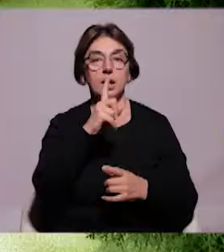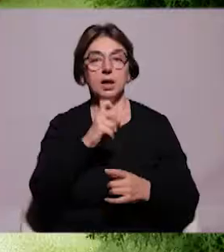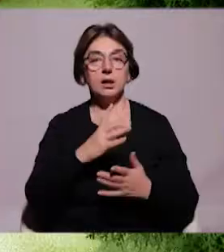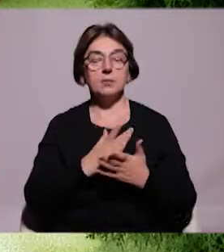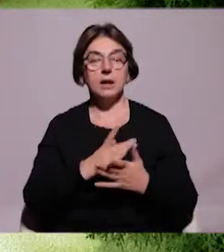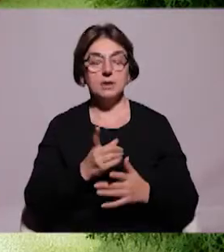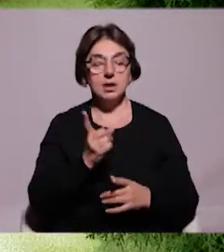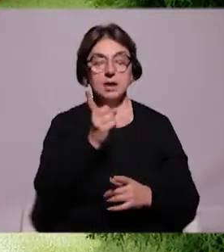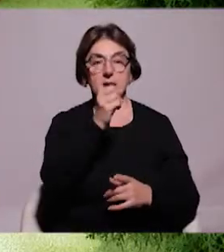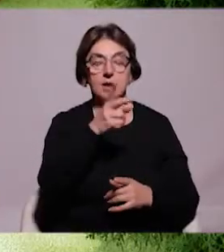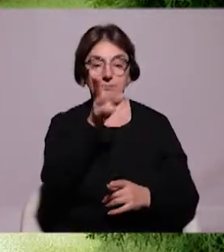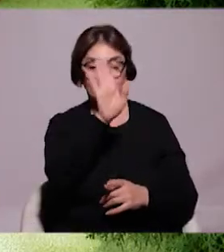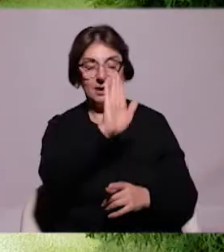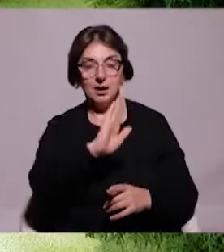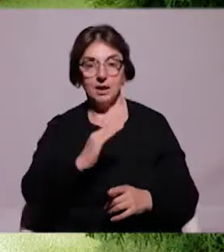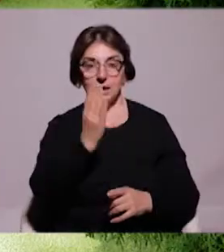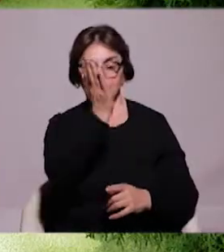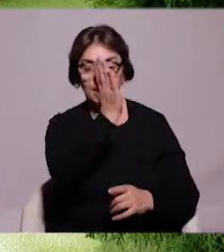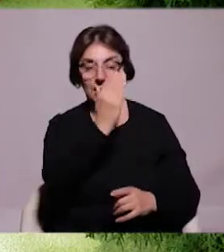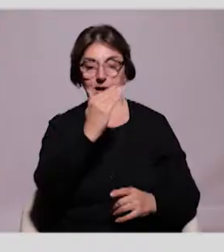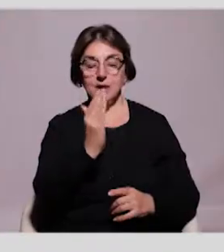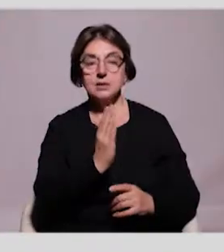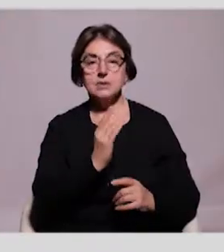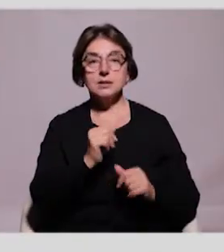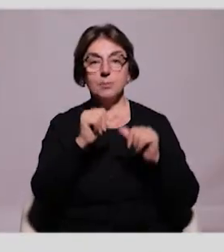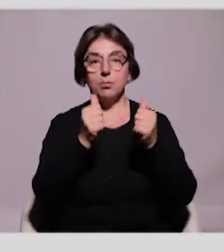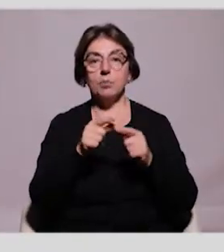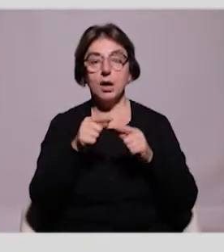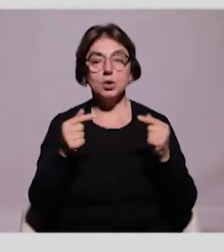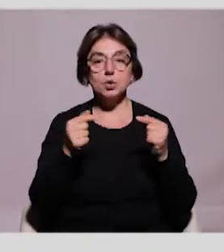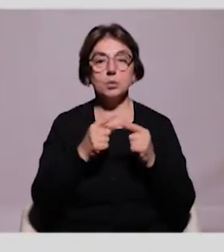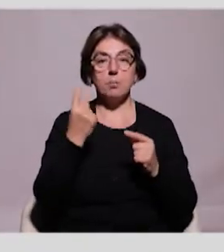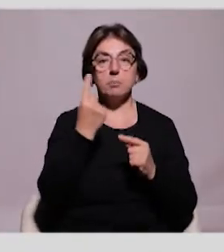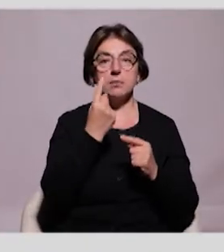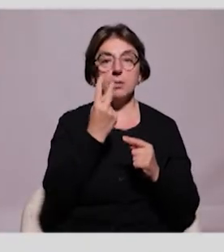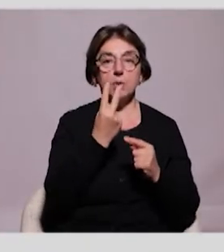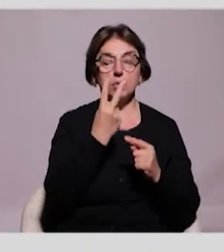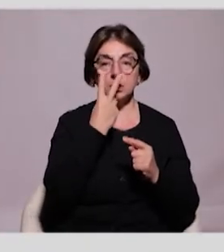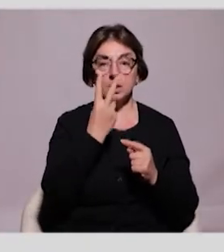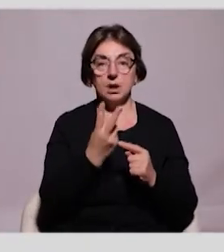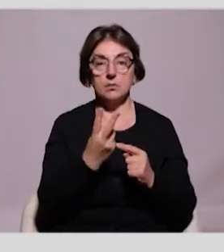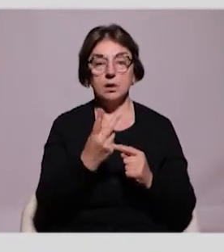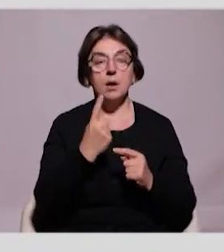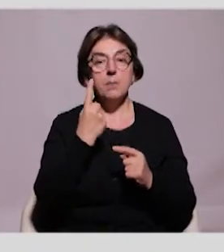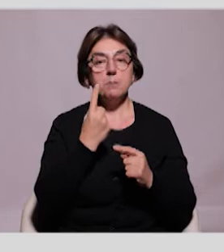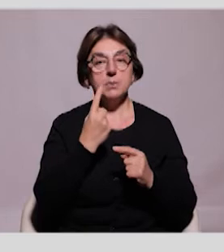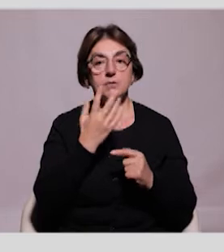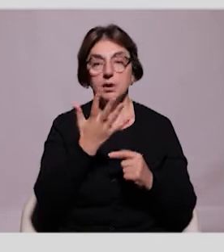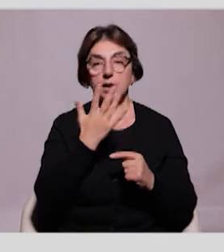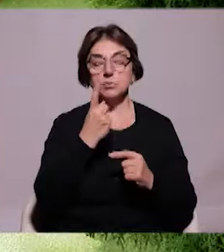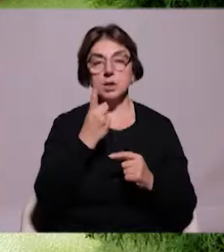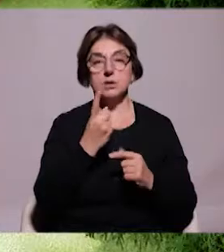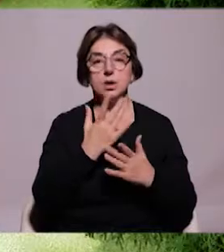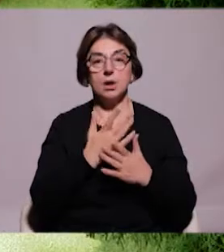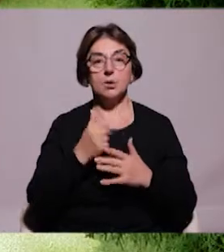აქვს ესისებური ფორმა. თქვენ შეხედავთ სწორედ ამ ფოტოზე პირველ და მეორე გამოსახულებას. პირველი გამოსახულება ეს